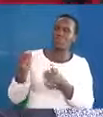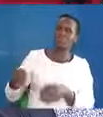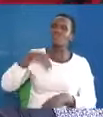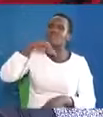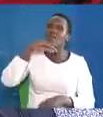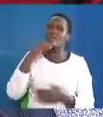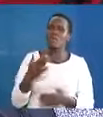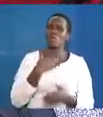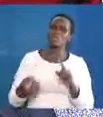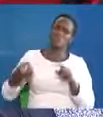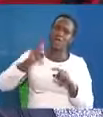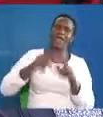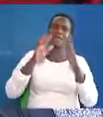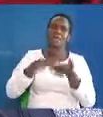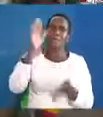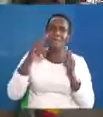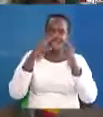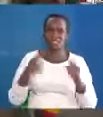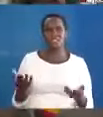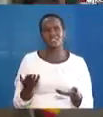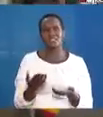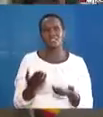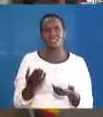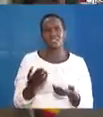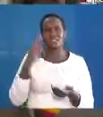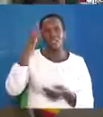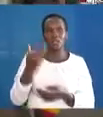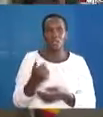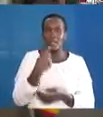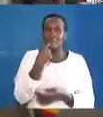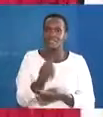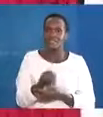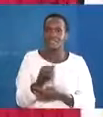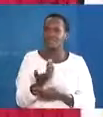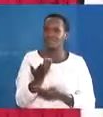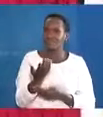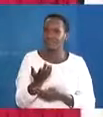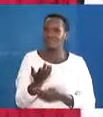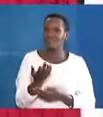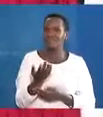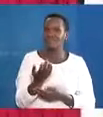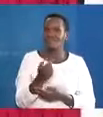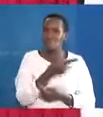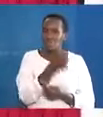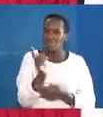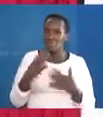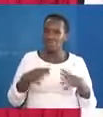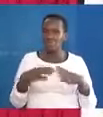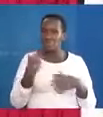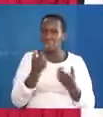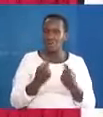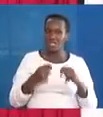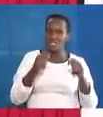amani. Na ndipo nasema ya kwamba wale ambao wanajaribu